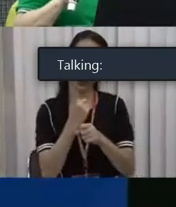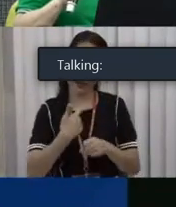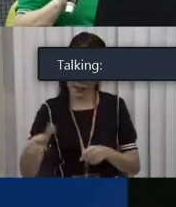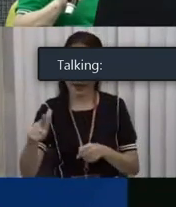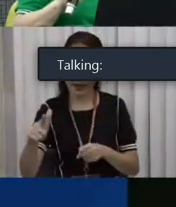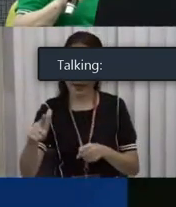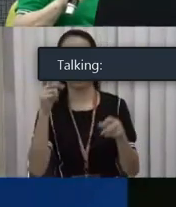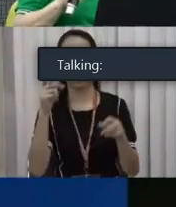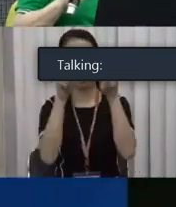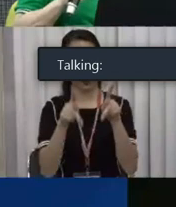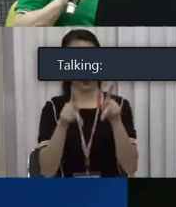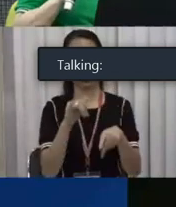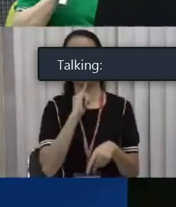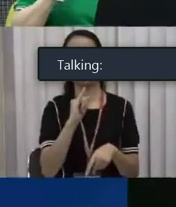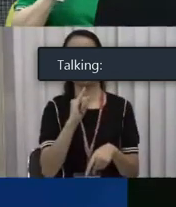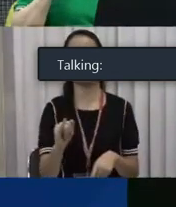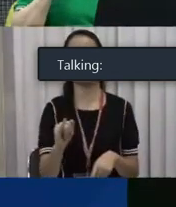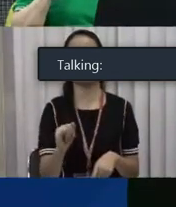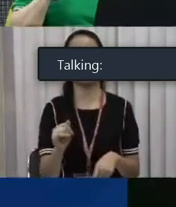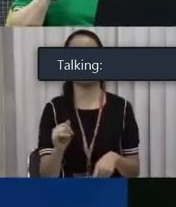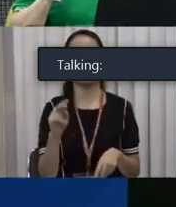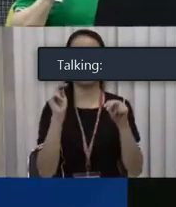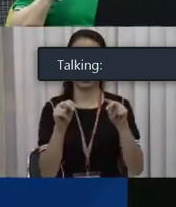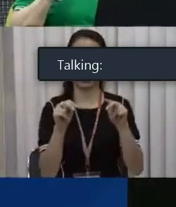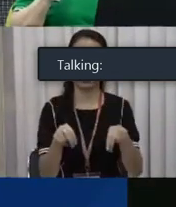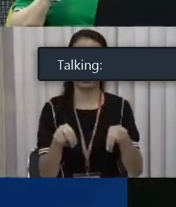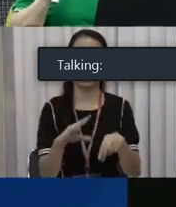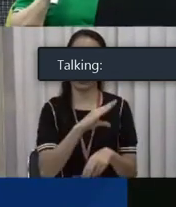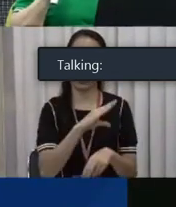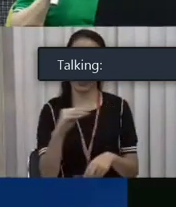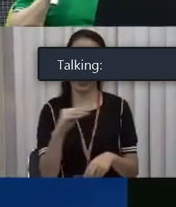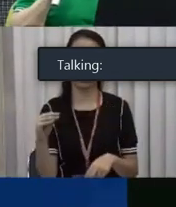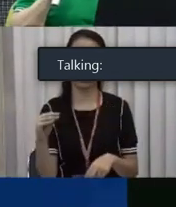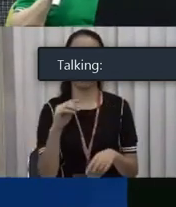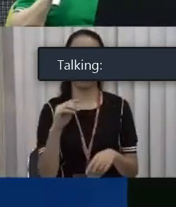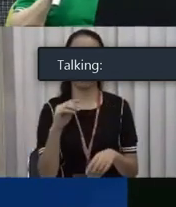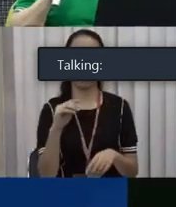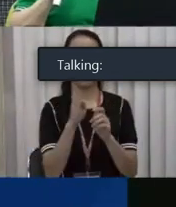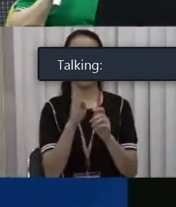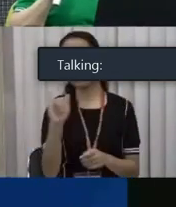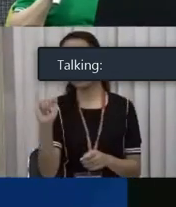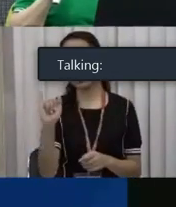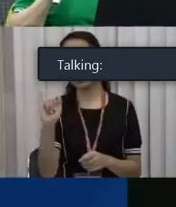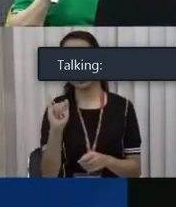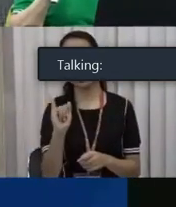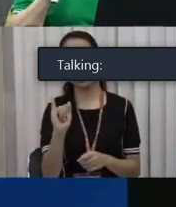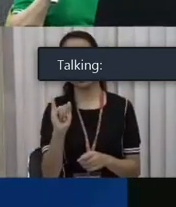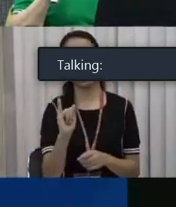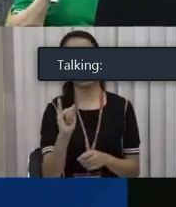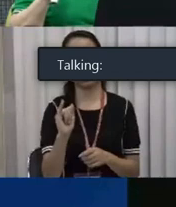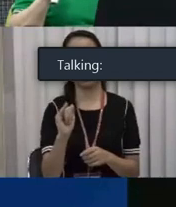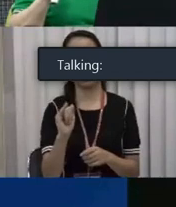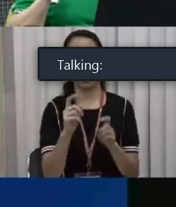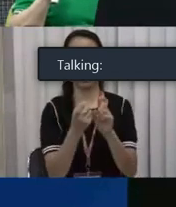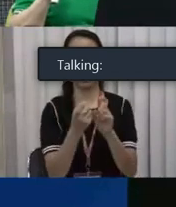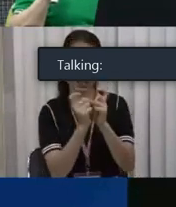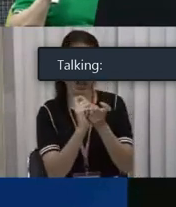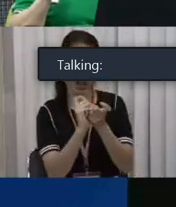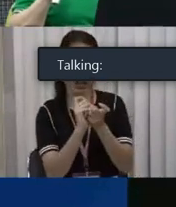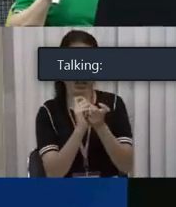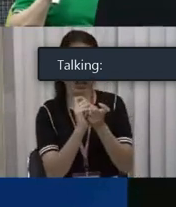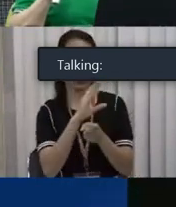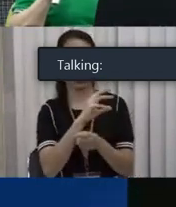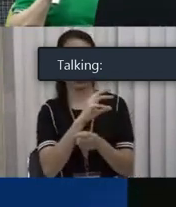person, mausa na gipangita, o kanasang being innovative. Okay, para pod